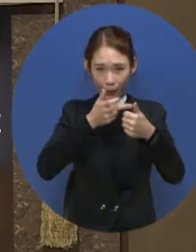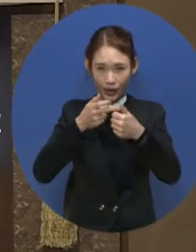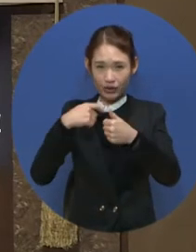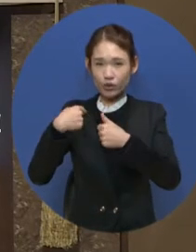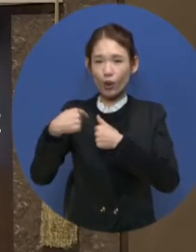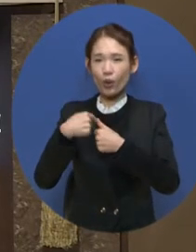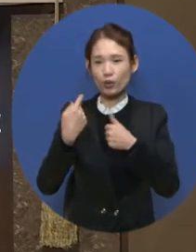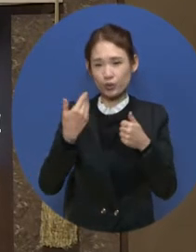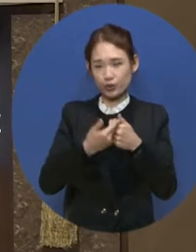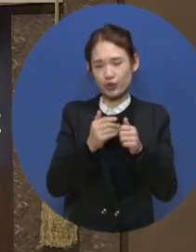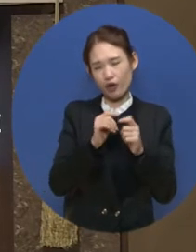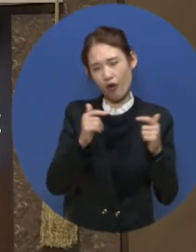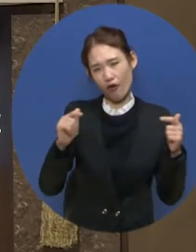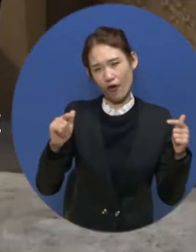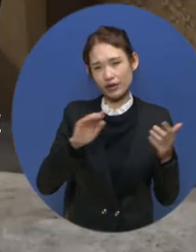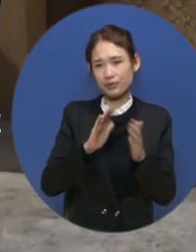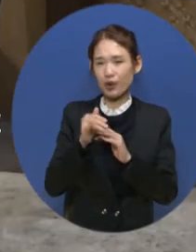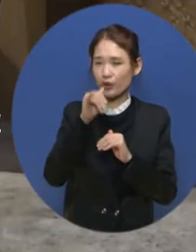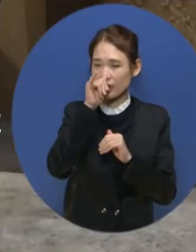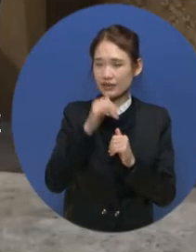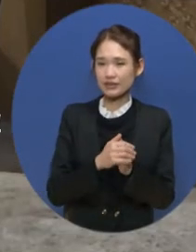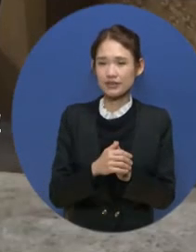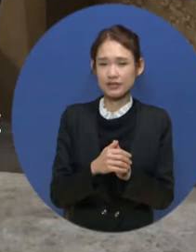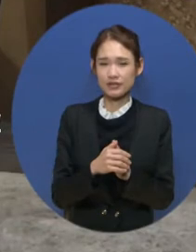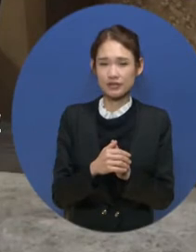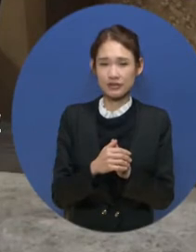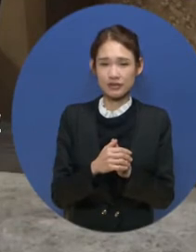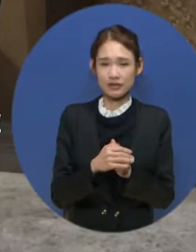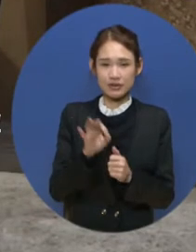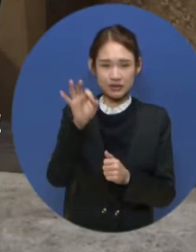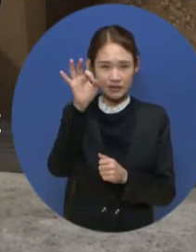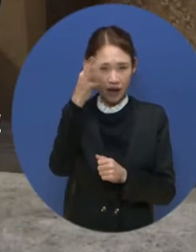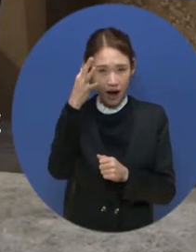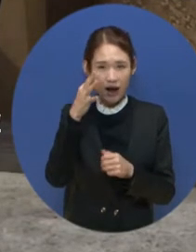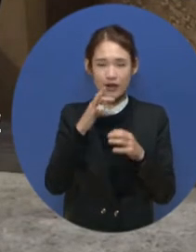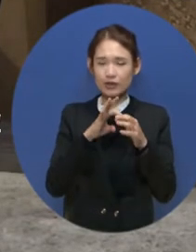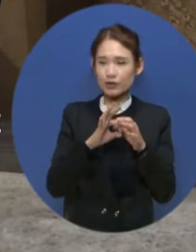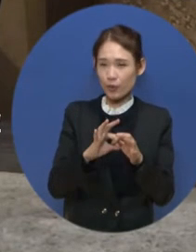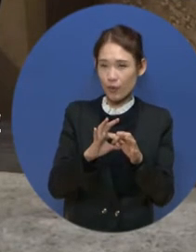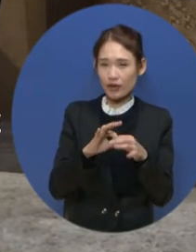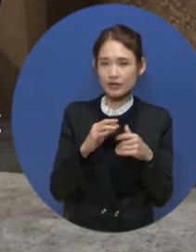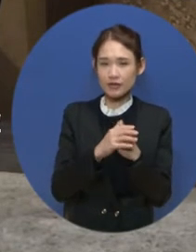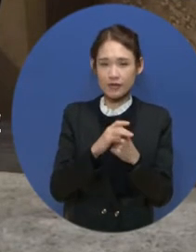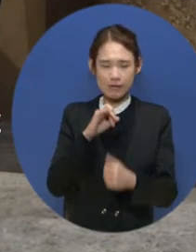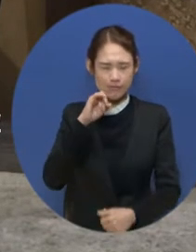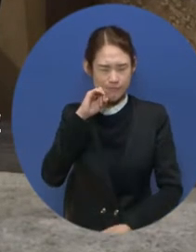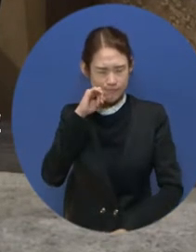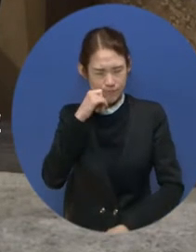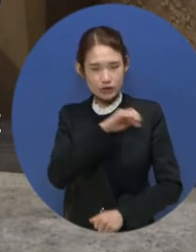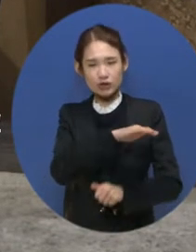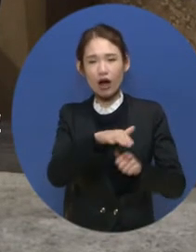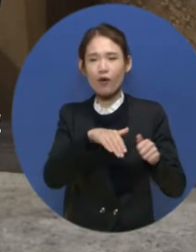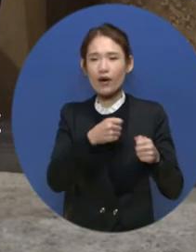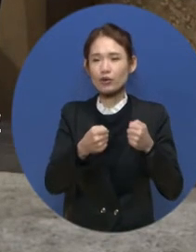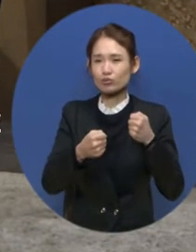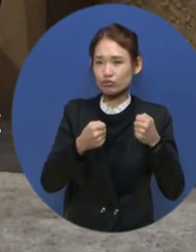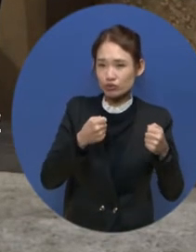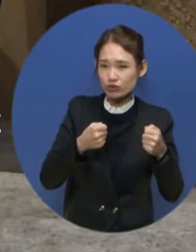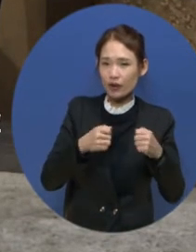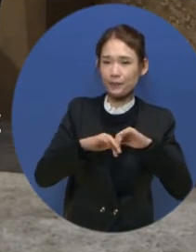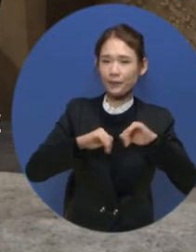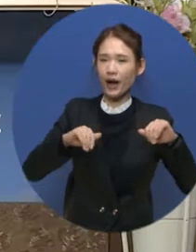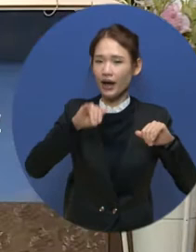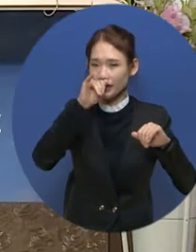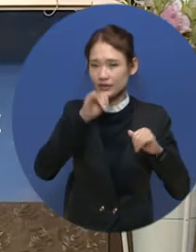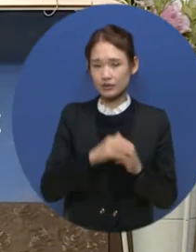생기고 있습니다 4 아 정말 이 첨단 기술을 통해서 또 이런 어려움 속에서도 잘 헤쳐나가고 있는 그런 모습을 보여주시는 것